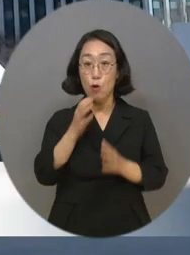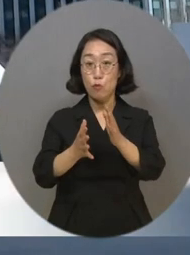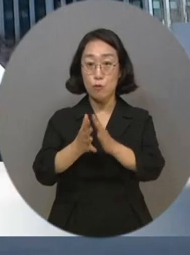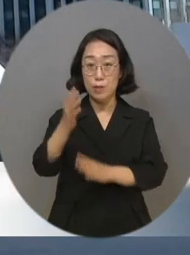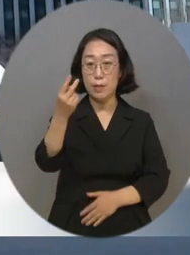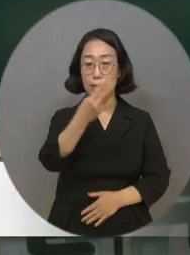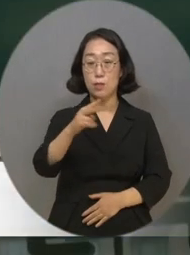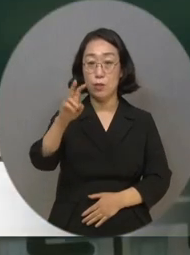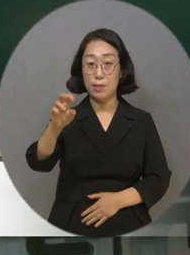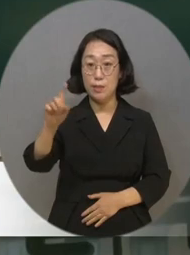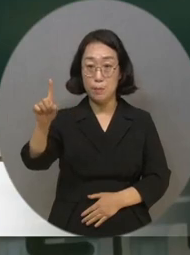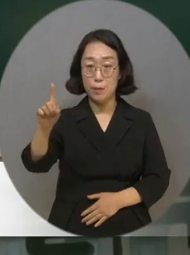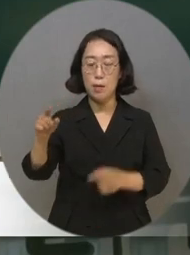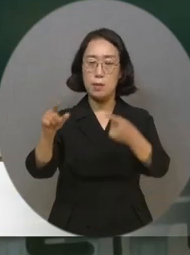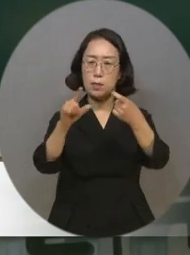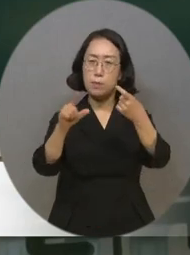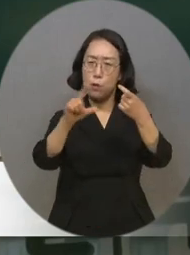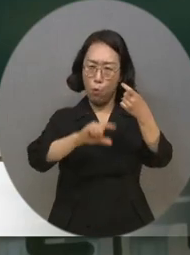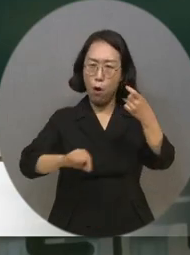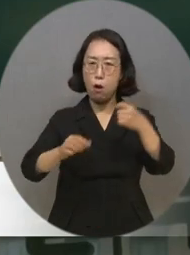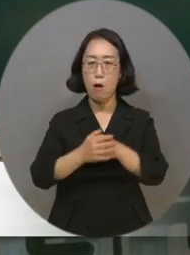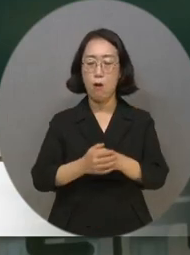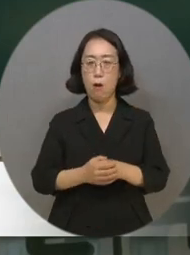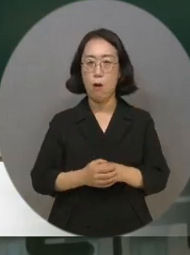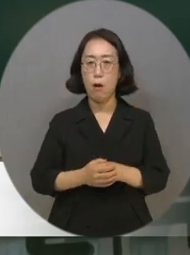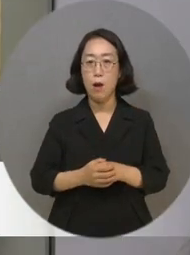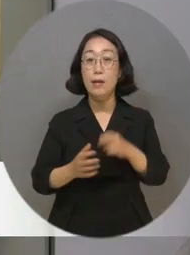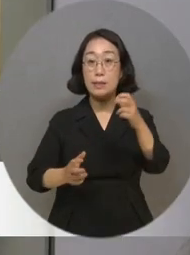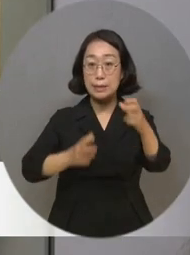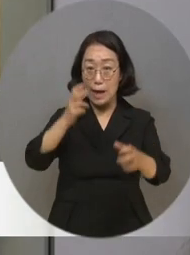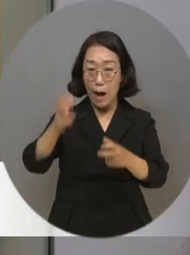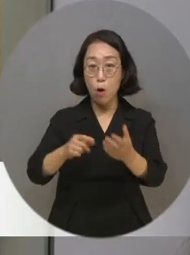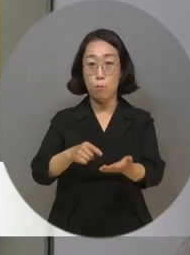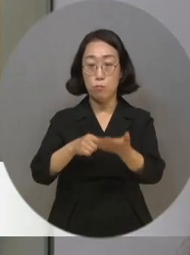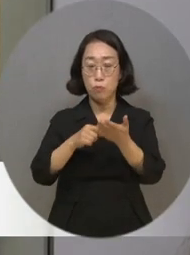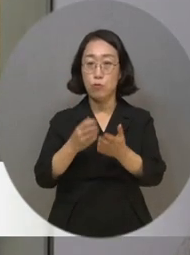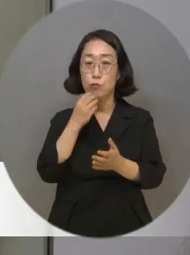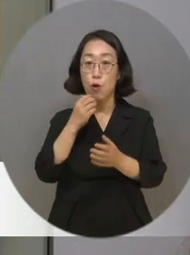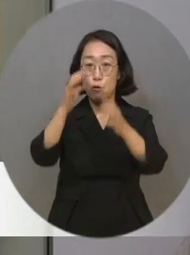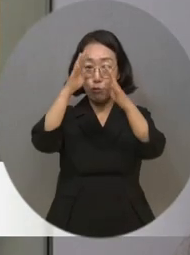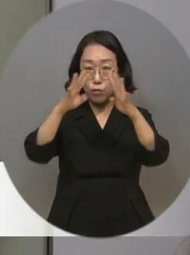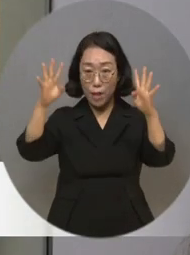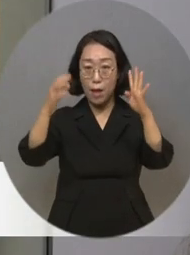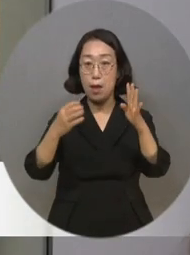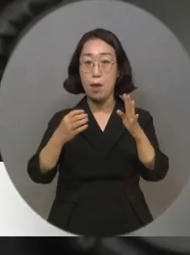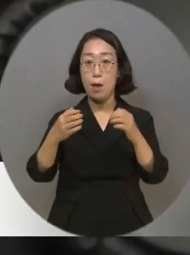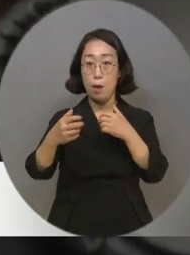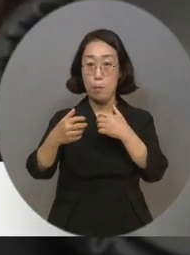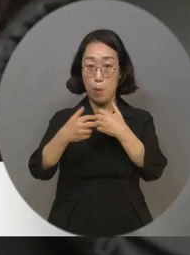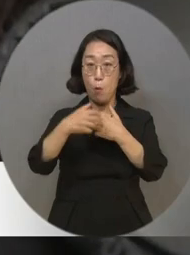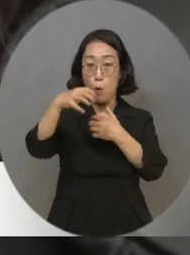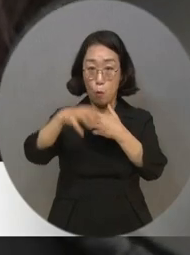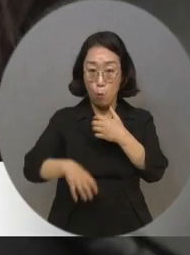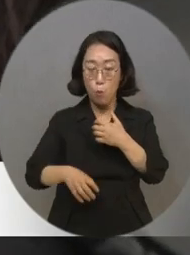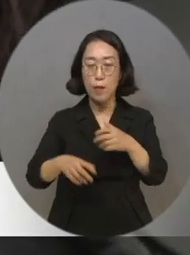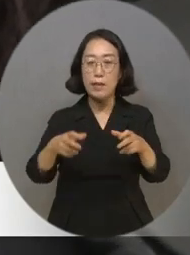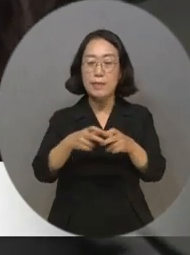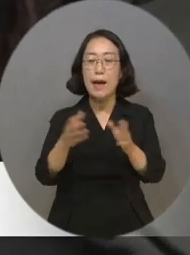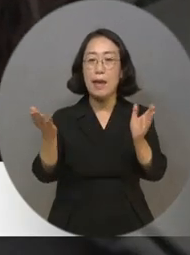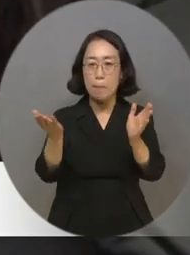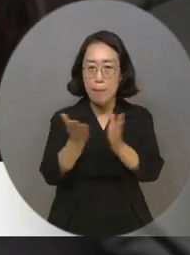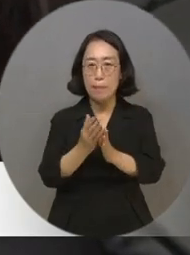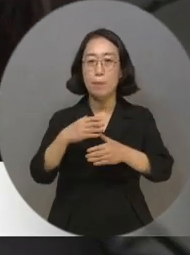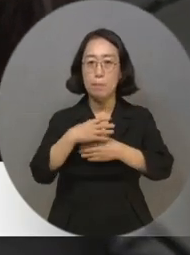서울시는 2021년 11월 보건복지부 공모사업을 통해 서울대병원을 장애진화 산부인과 운영기관으로